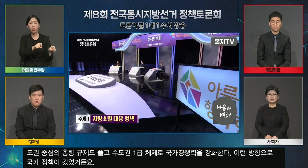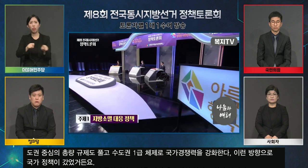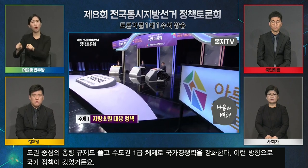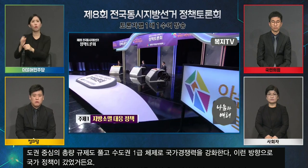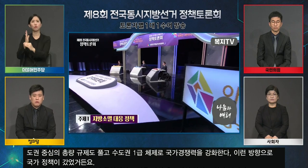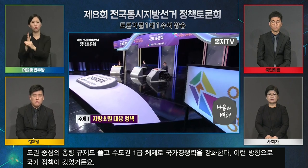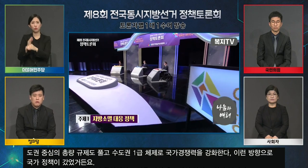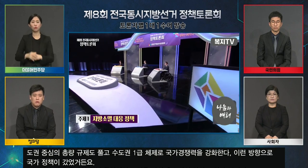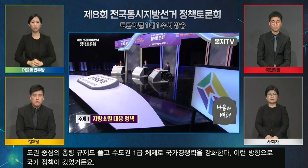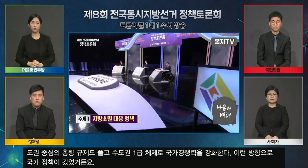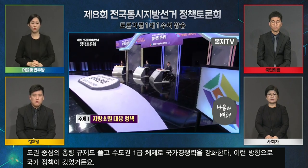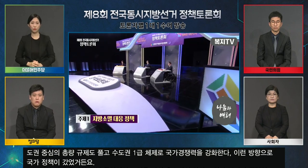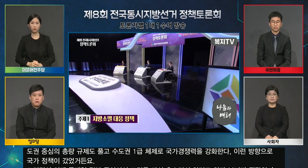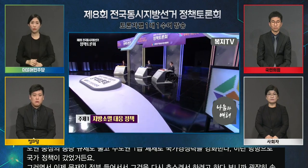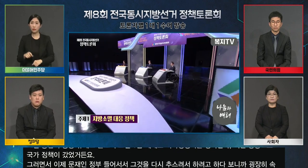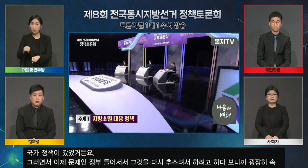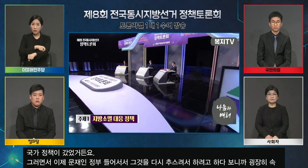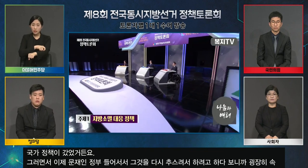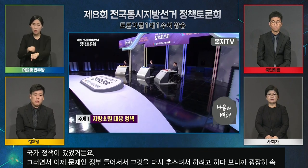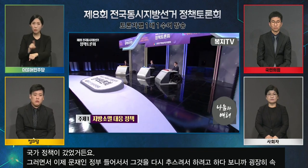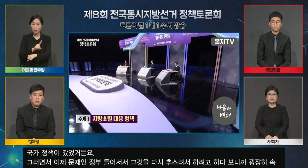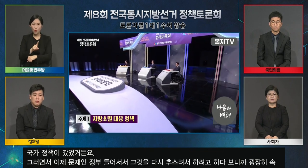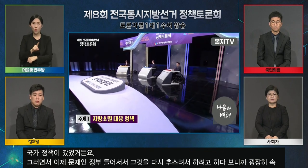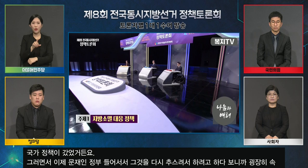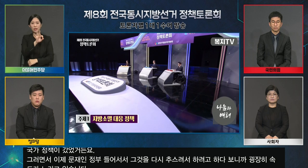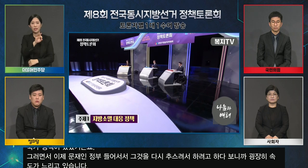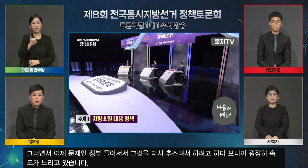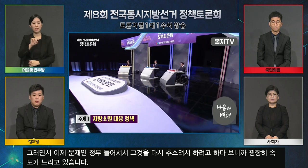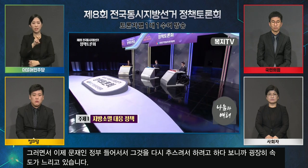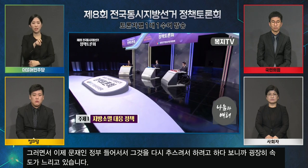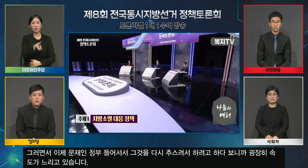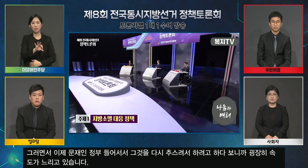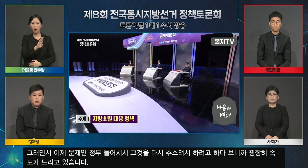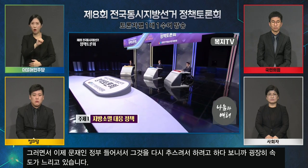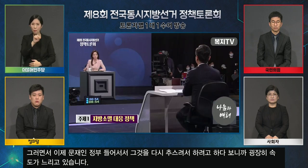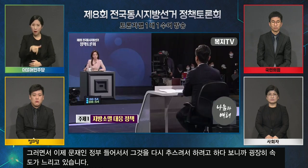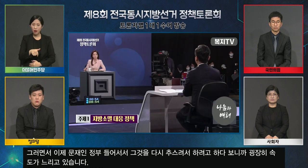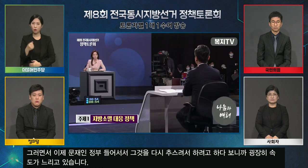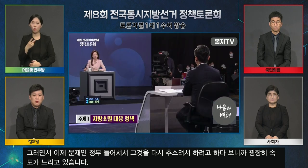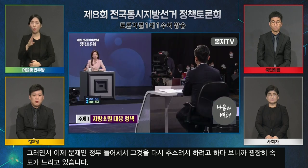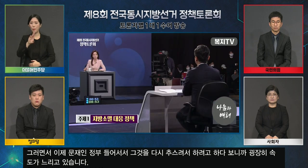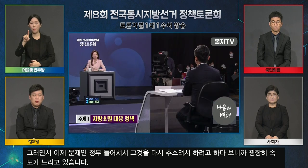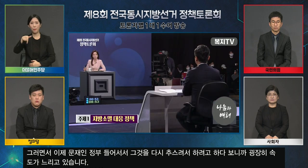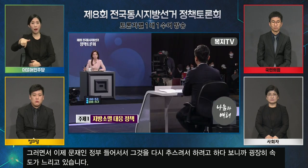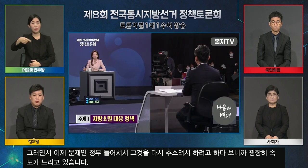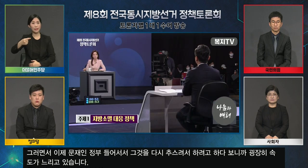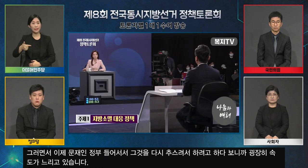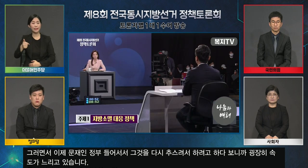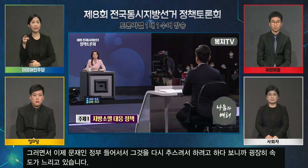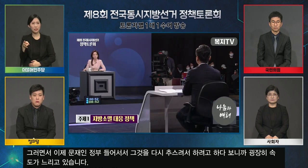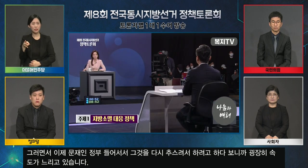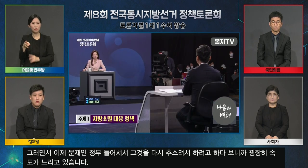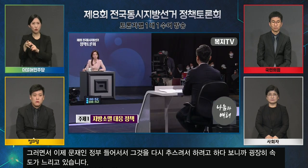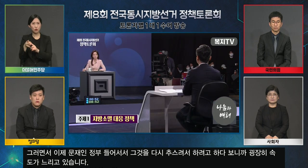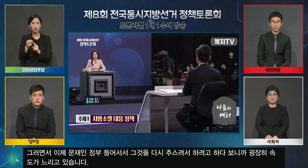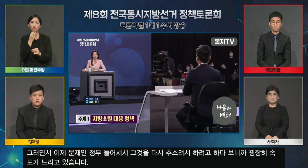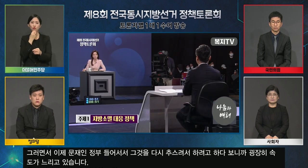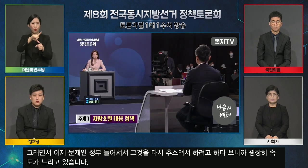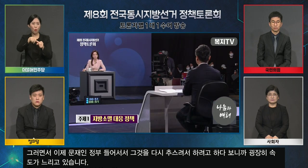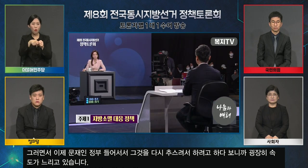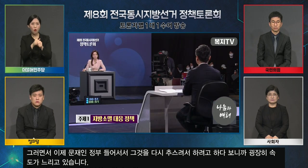이명박, 박근혜 정부의 수도권 일극체제 중심의 정책에 따라서